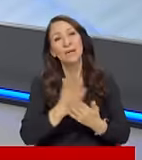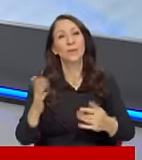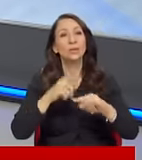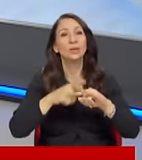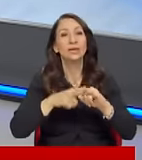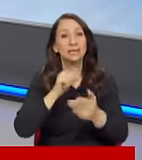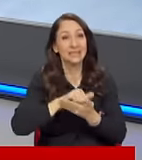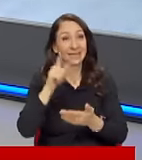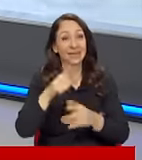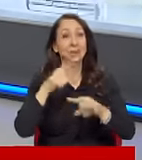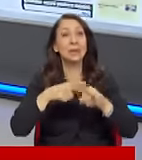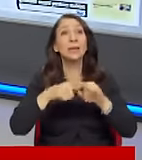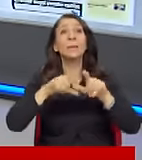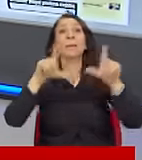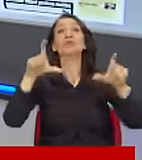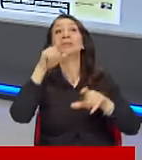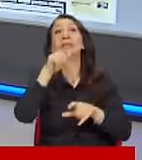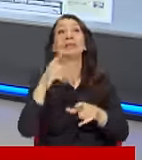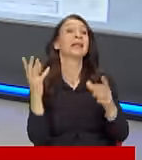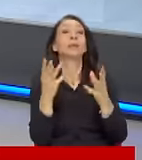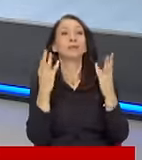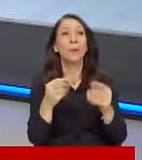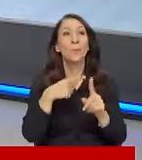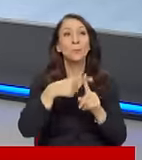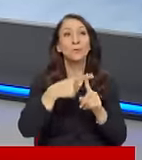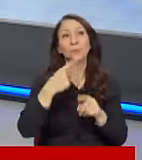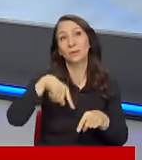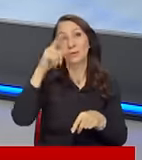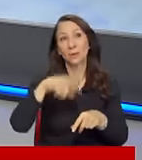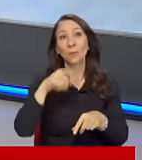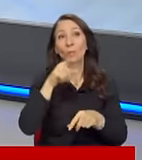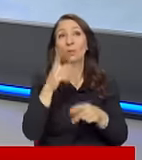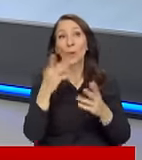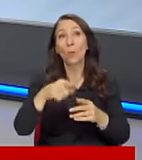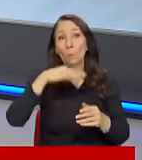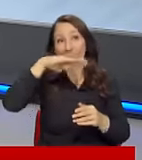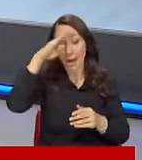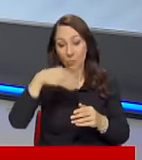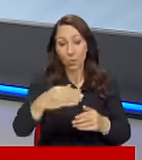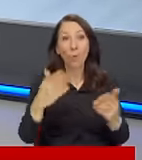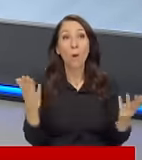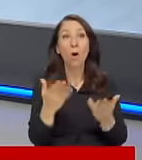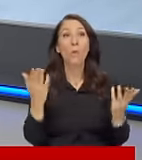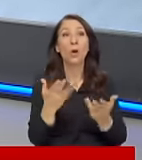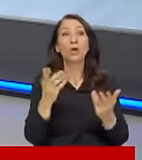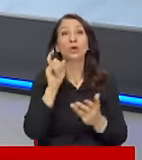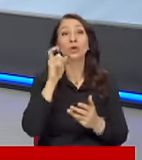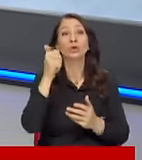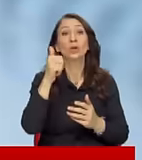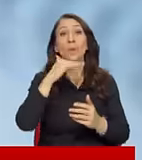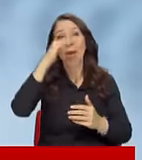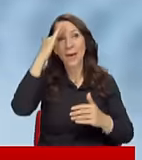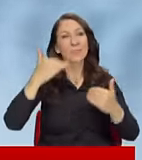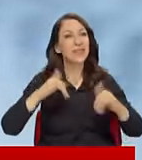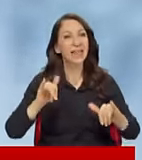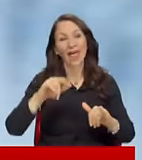Gazetesi, Hürriyet Gazetesi'nin manşetinde ne güzel pozitif bir gündem. O da bu bayramın rotası bol. 9 günlük bayram